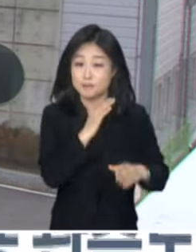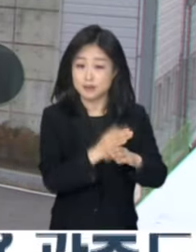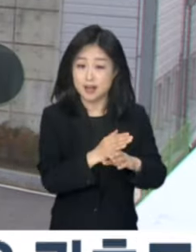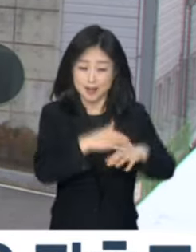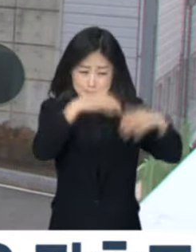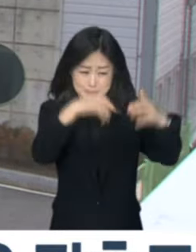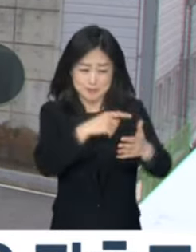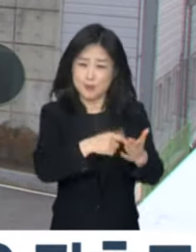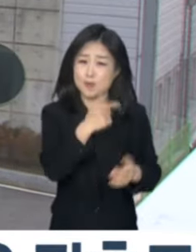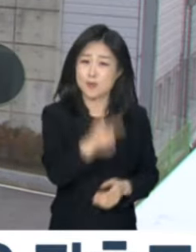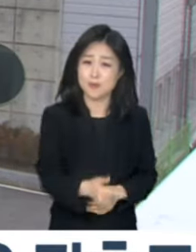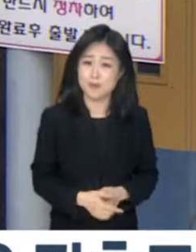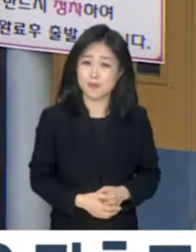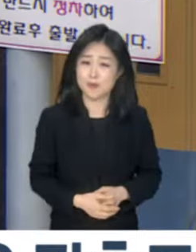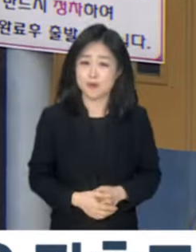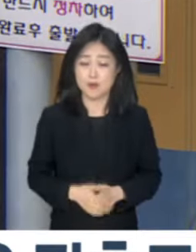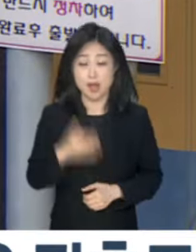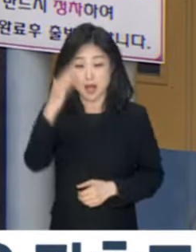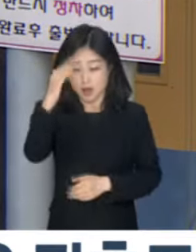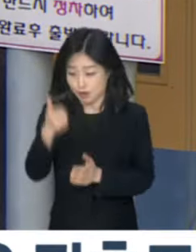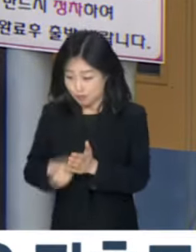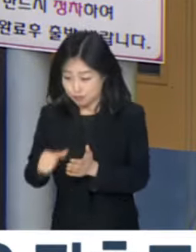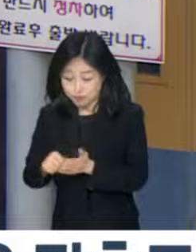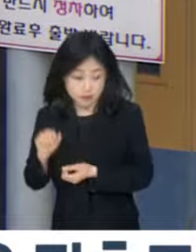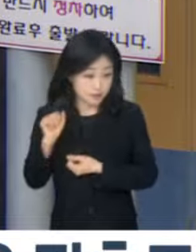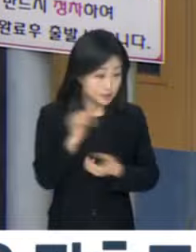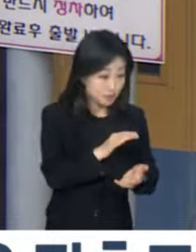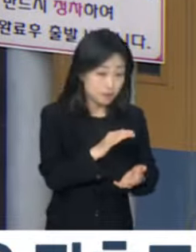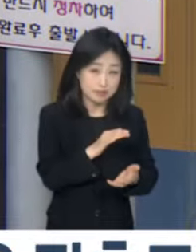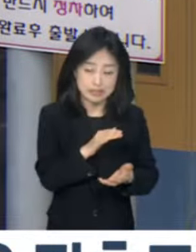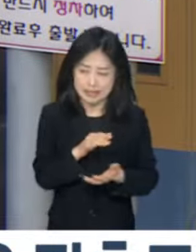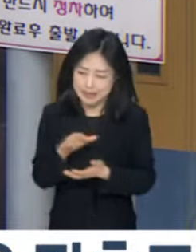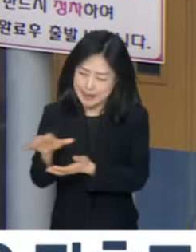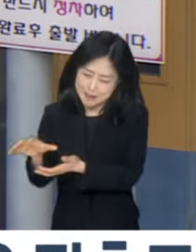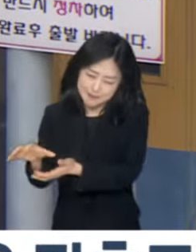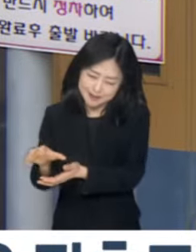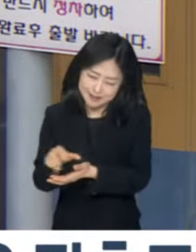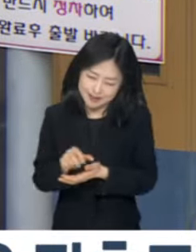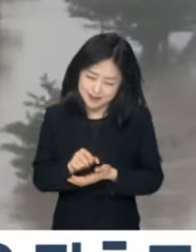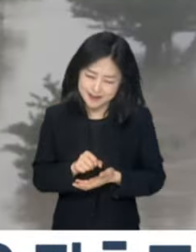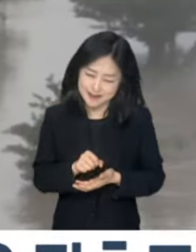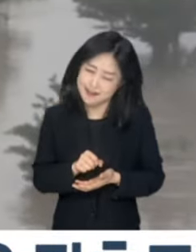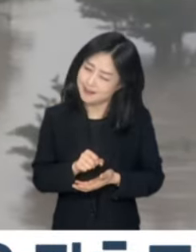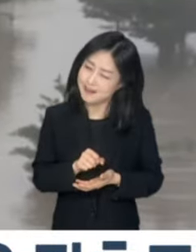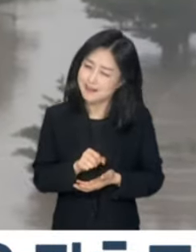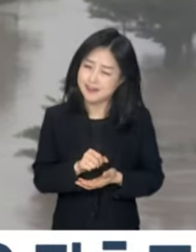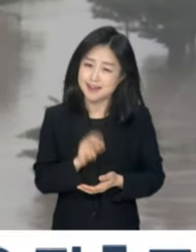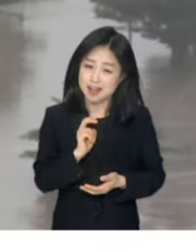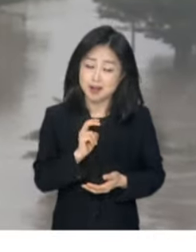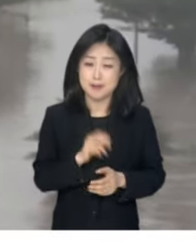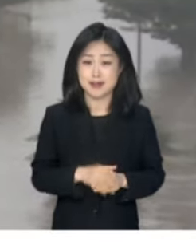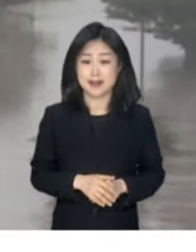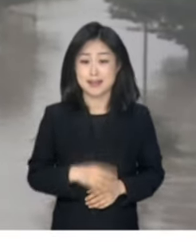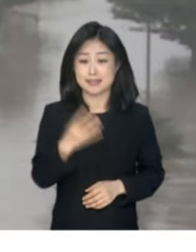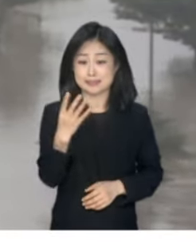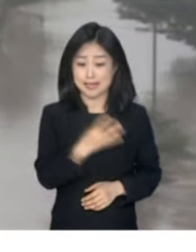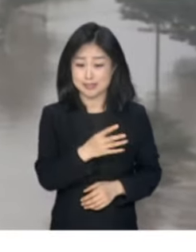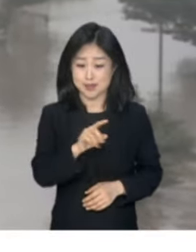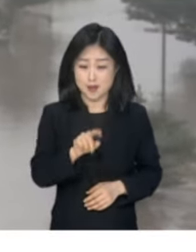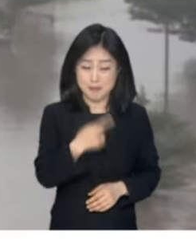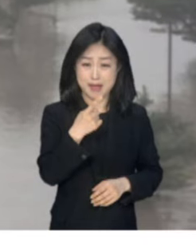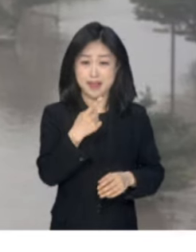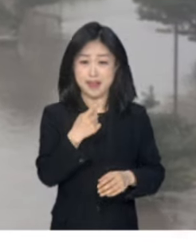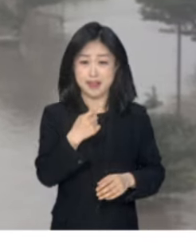홍수 피해가 워낙 큰 만큼 우리 측 물자 지원을 받아들일 수 있다는 관측도 일각에서 나옵니다. 무려 4,100여